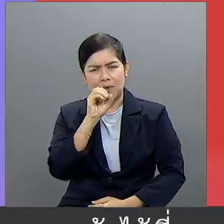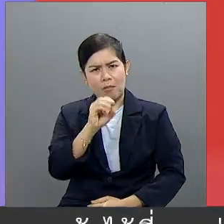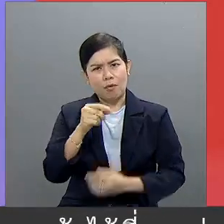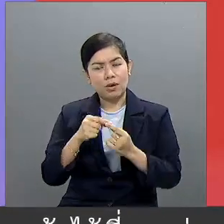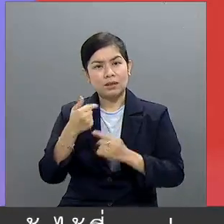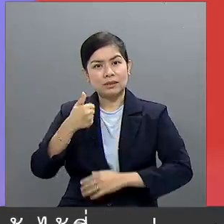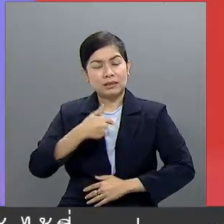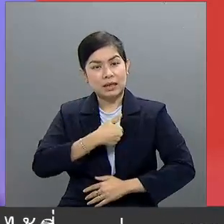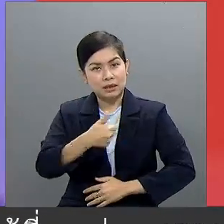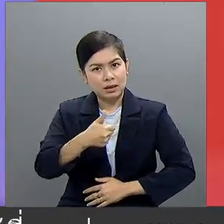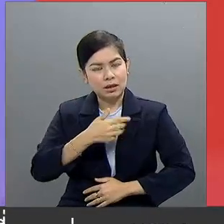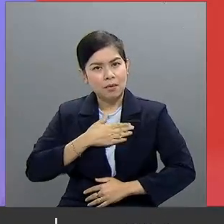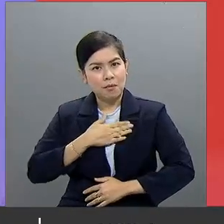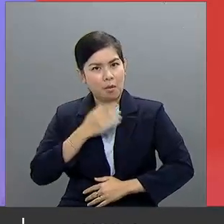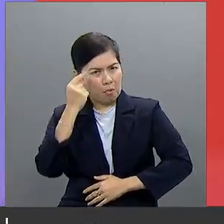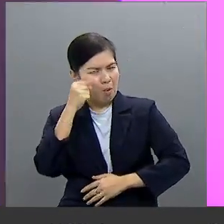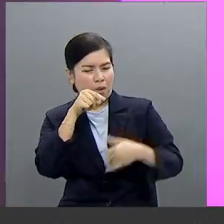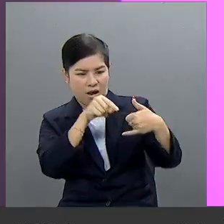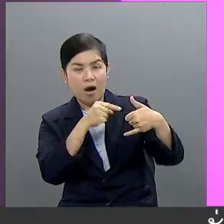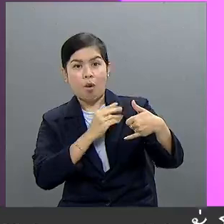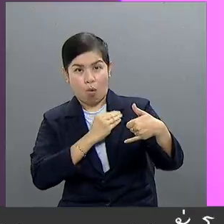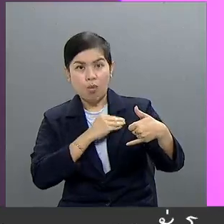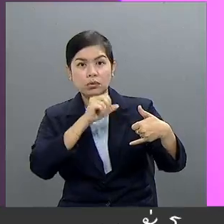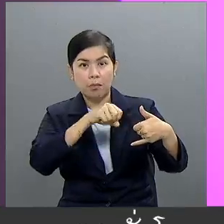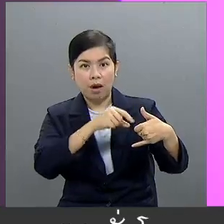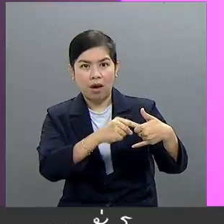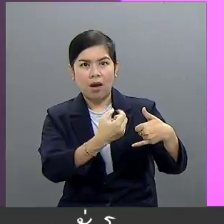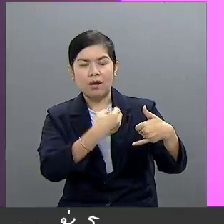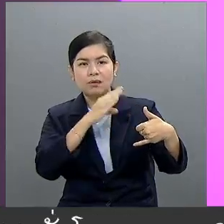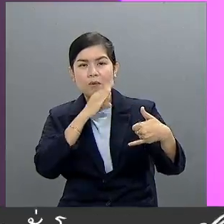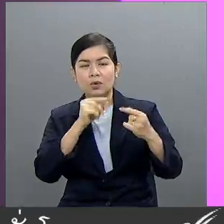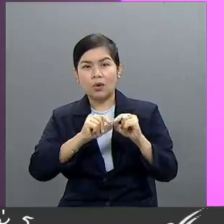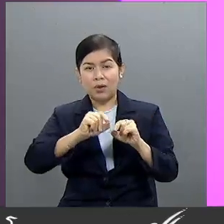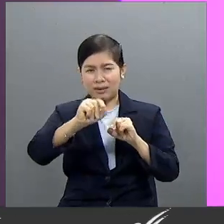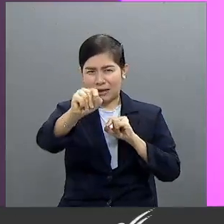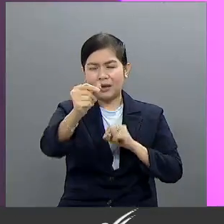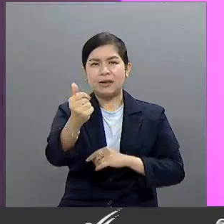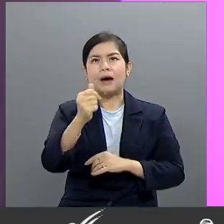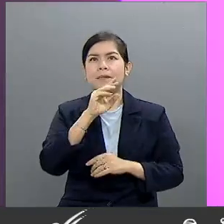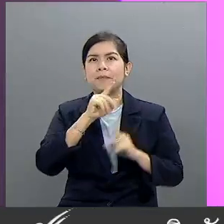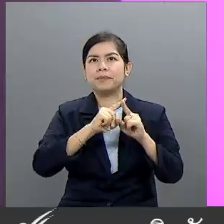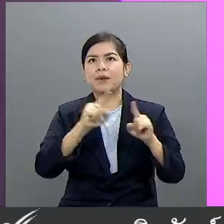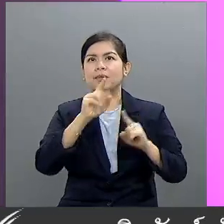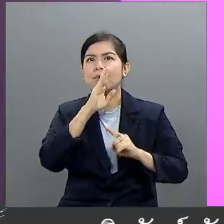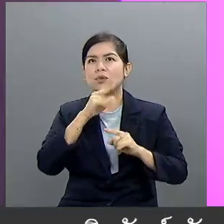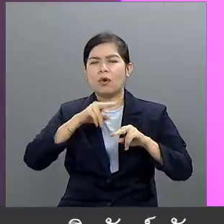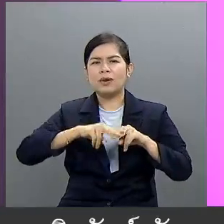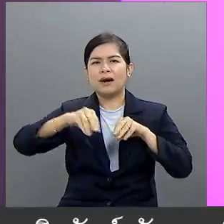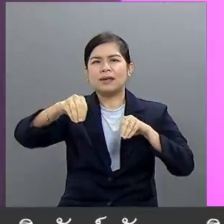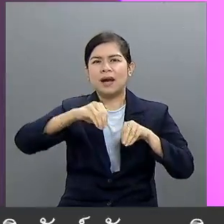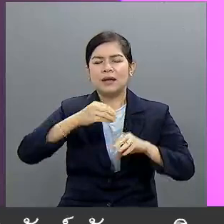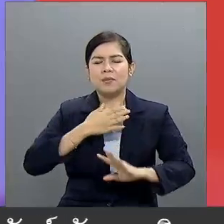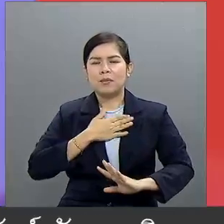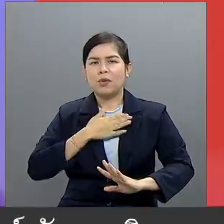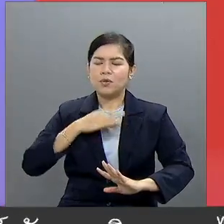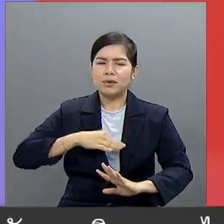แอบรู้มาว่าคุณก็กลัวช้างอ ่ ะ ไม่ถ้าดูไกลๆโอเคแต่ผมไปนั่งมันก็จะประมาทหน่อยคือมันก็น่ารักแหละแต่ด้วยความมันตัวใหญ่ไง